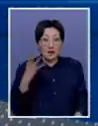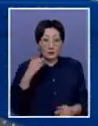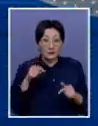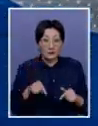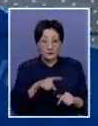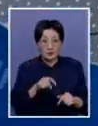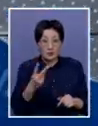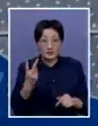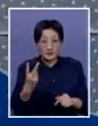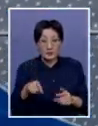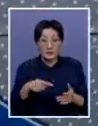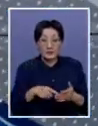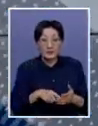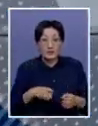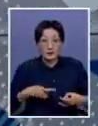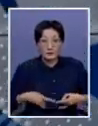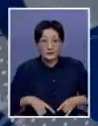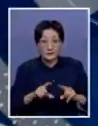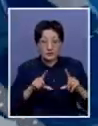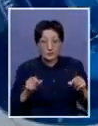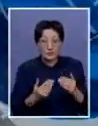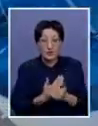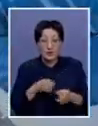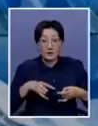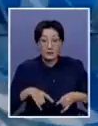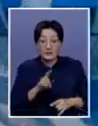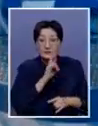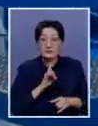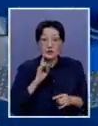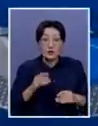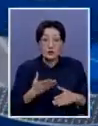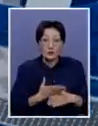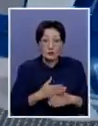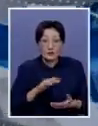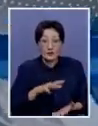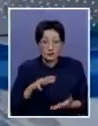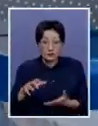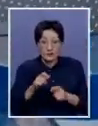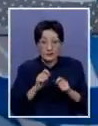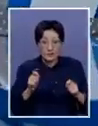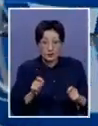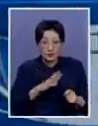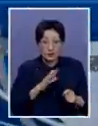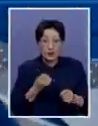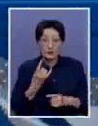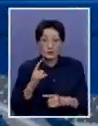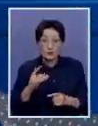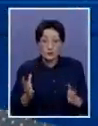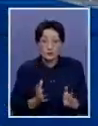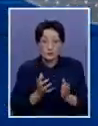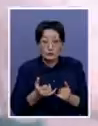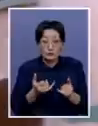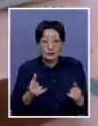Алматыдағы нөмір 2-ші қалалық перзентханада жаңа босанған аналарға көмек себеттері сыйға тартылды. Нәресте күтімі